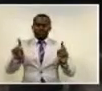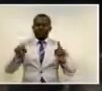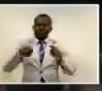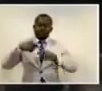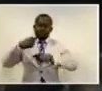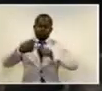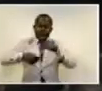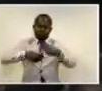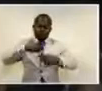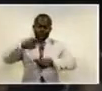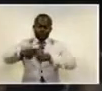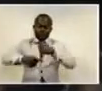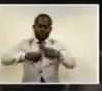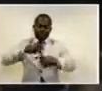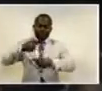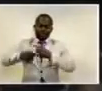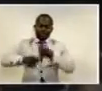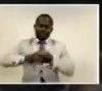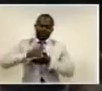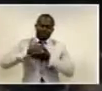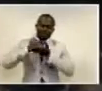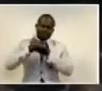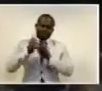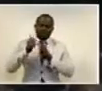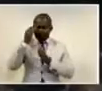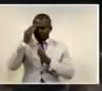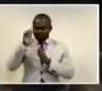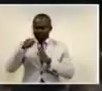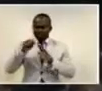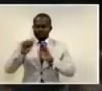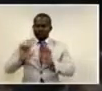mukomeze mufashe kugira ngo tubyirinde